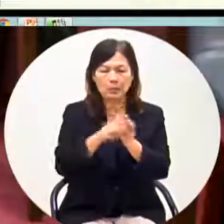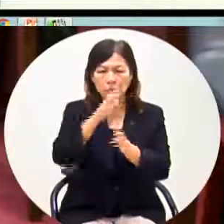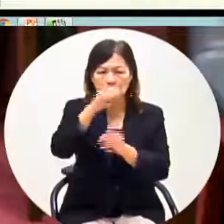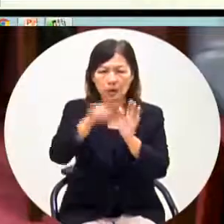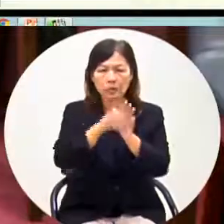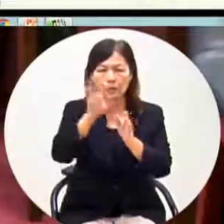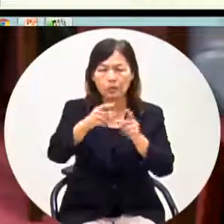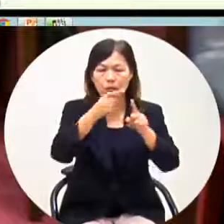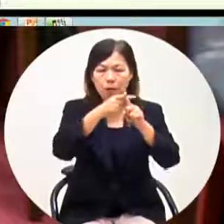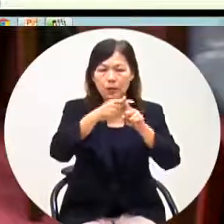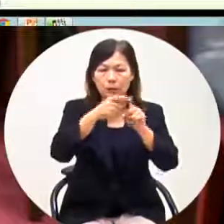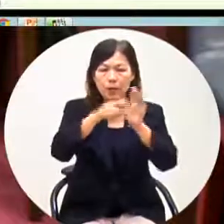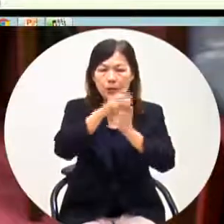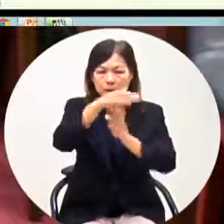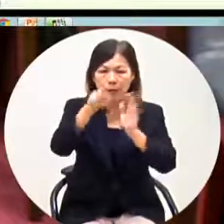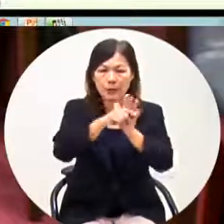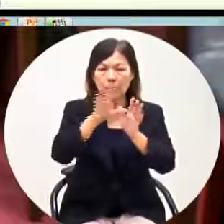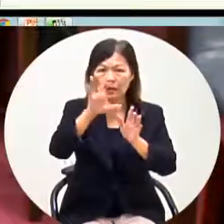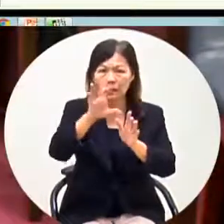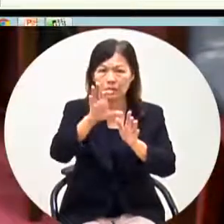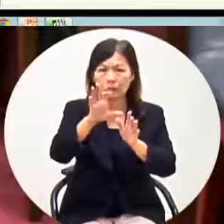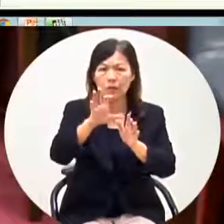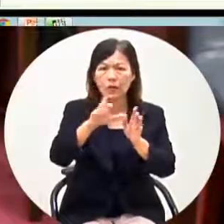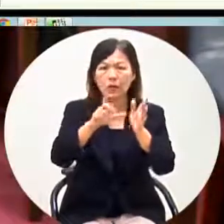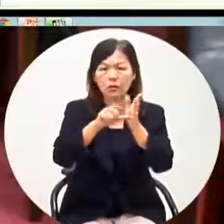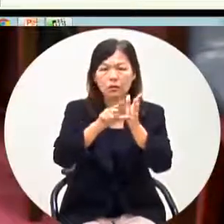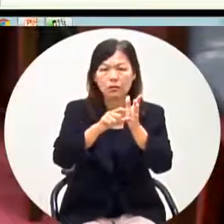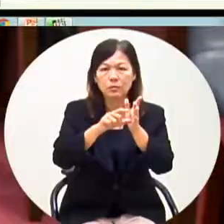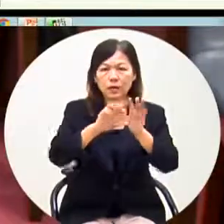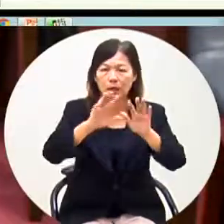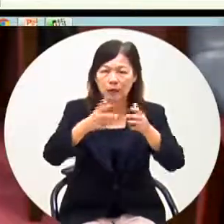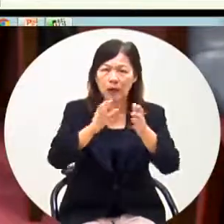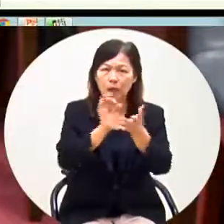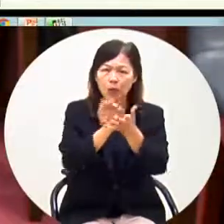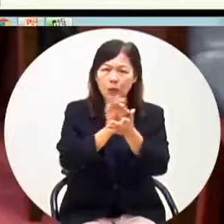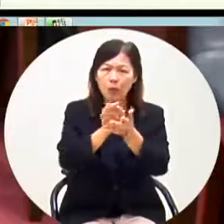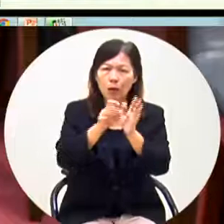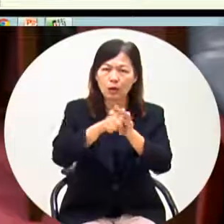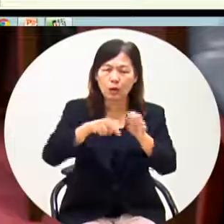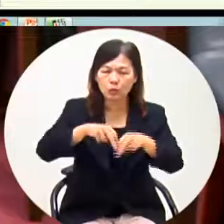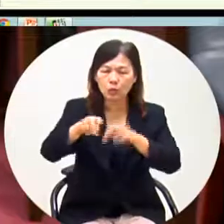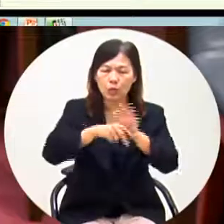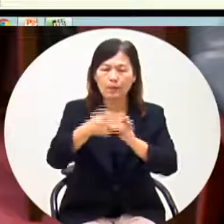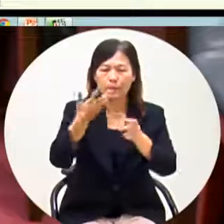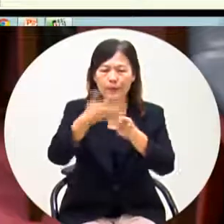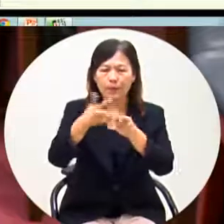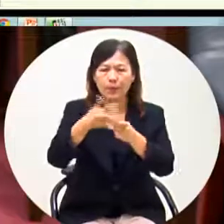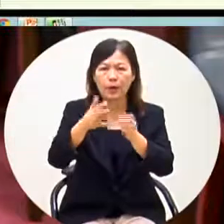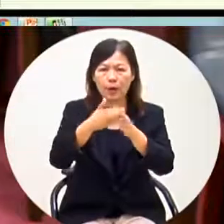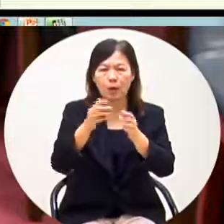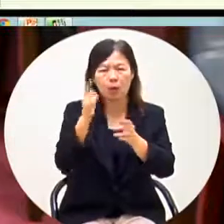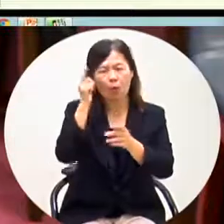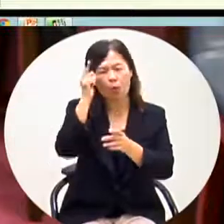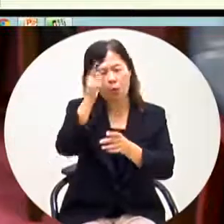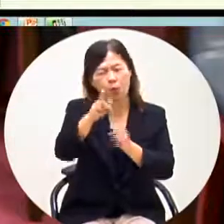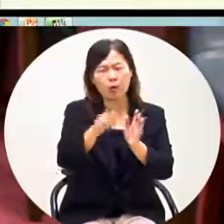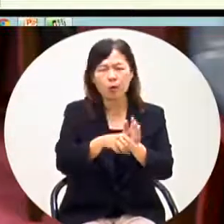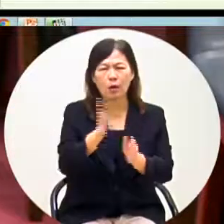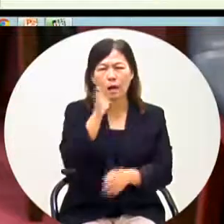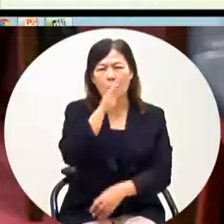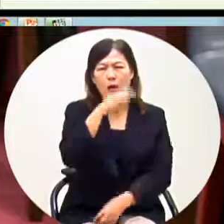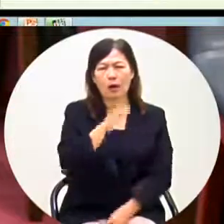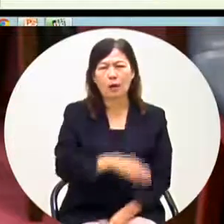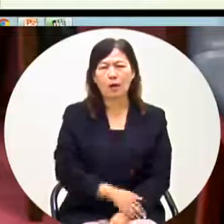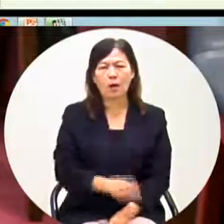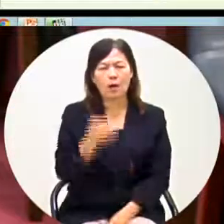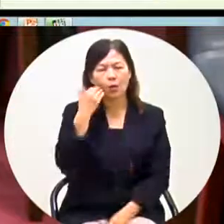时候时间呢，已经花了超过8分钟。 太凶了啦！现在我还被扫被呼啊！ 我两只都